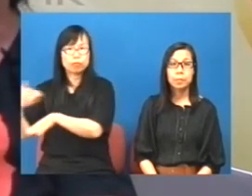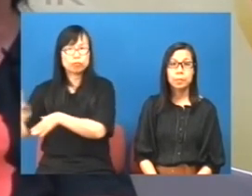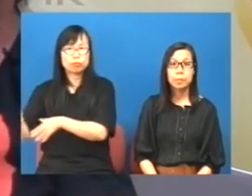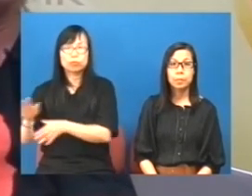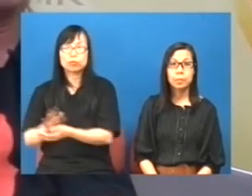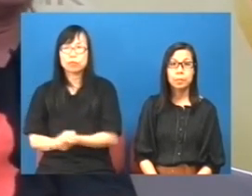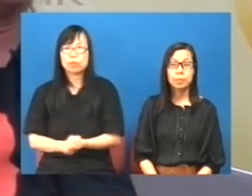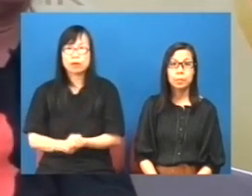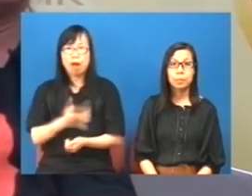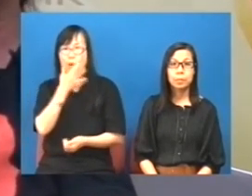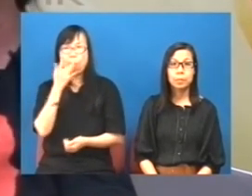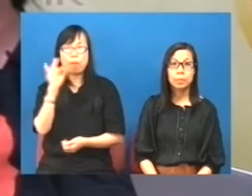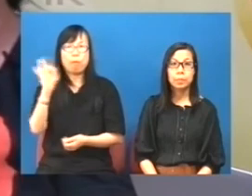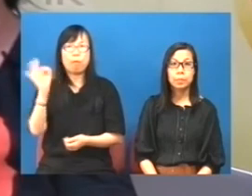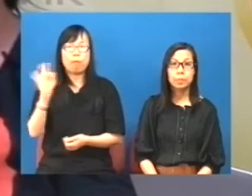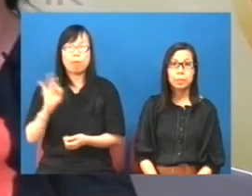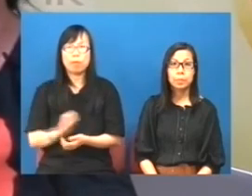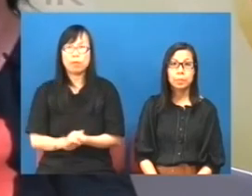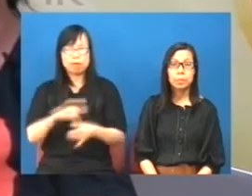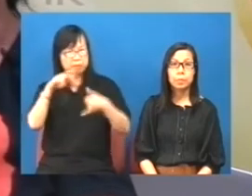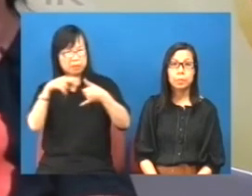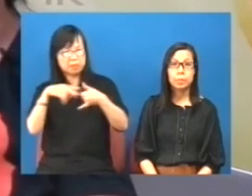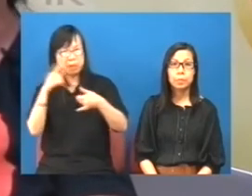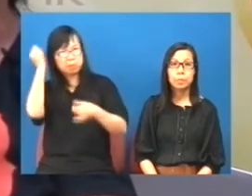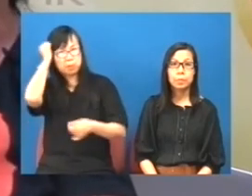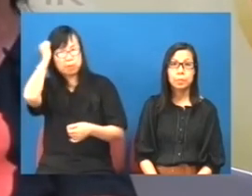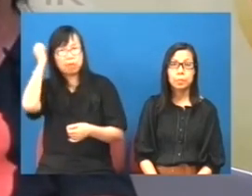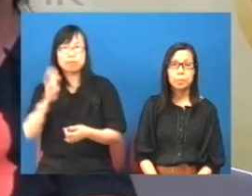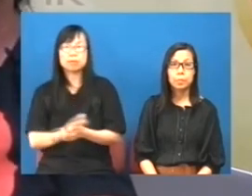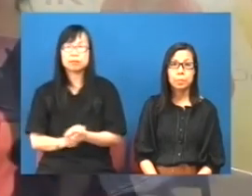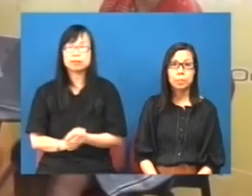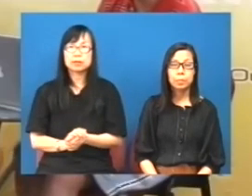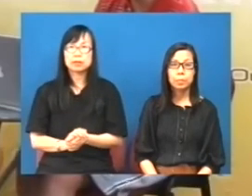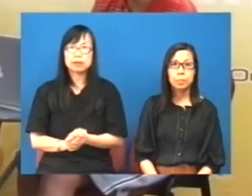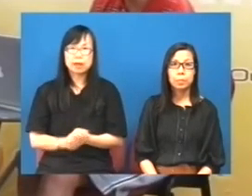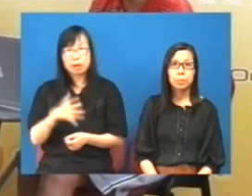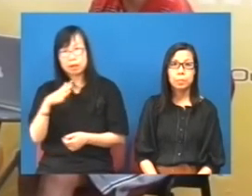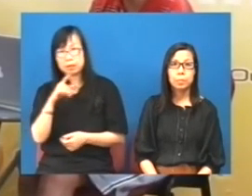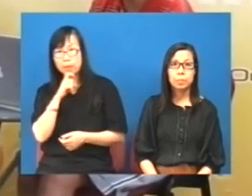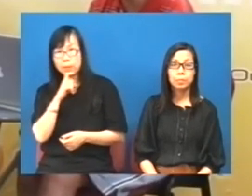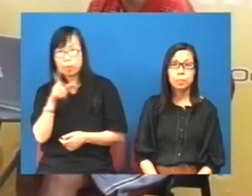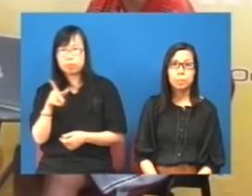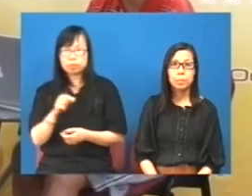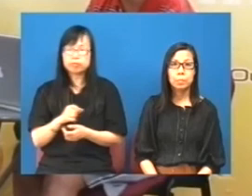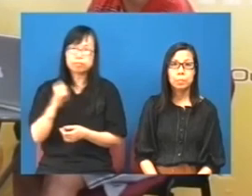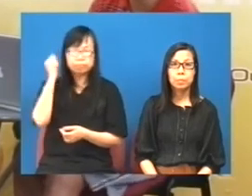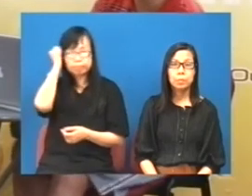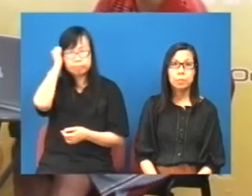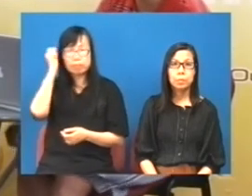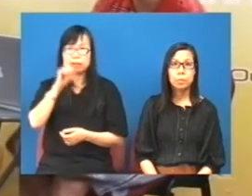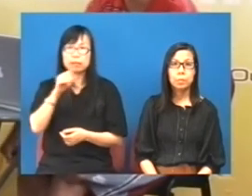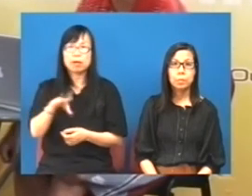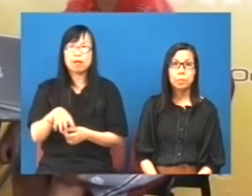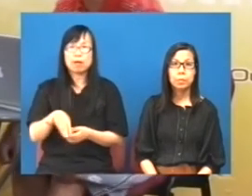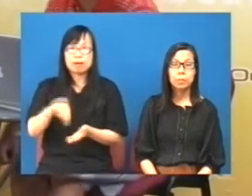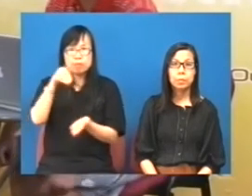鑾根又沒有號碼所以其實很難查有沒有這樣的情形存在很難說如果你是畫